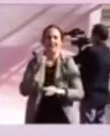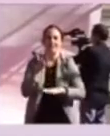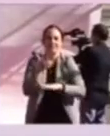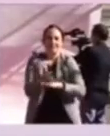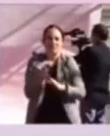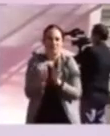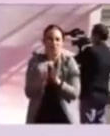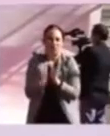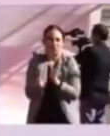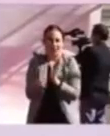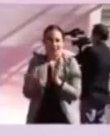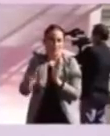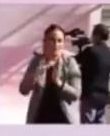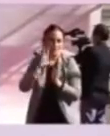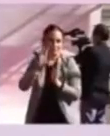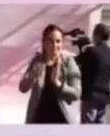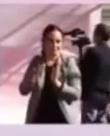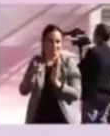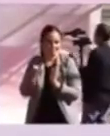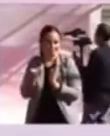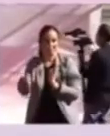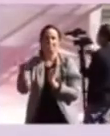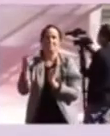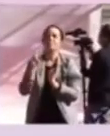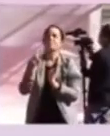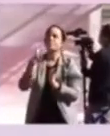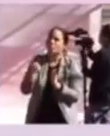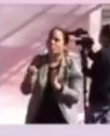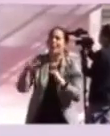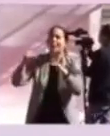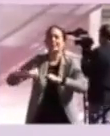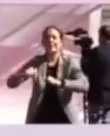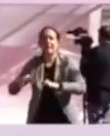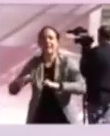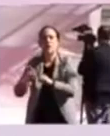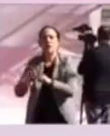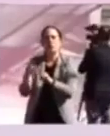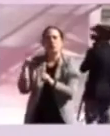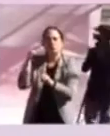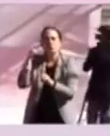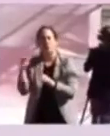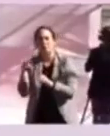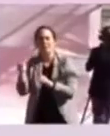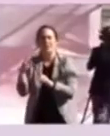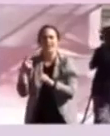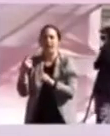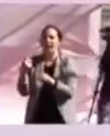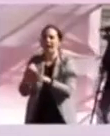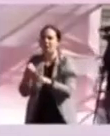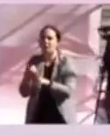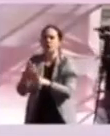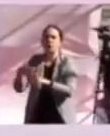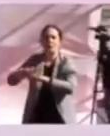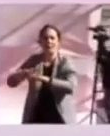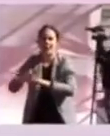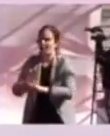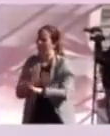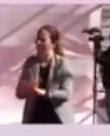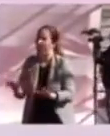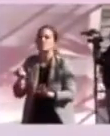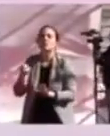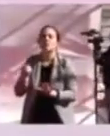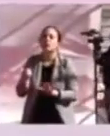come tema che riguarda superare la precarietà del lavoro e fare le funzioni oggi un elemento importante consentitemi